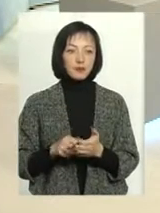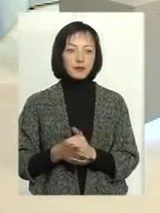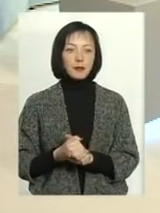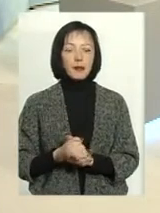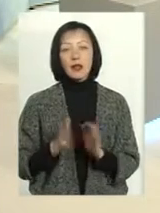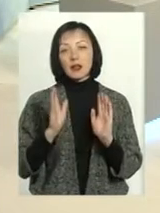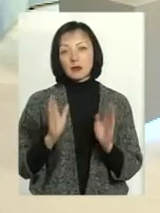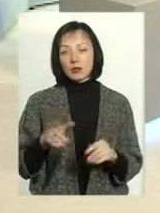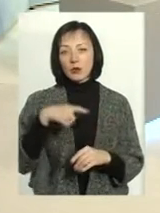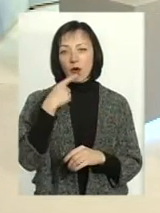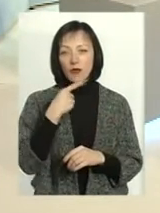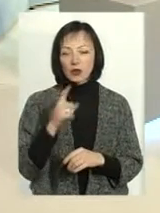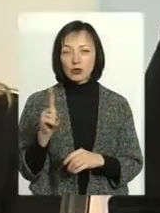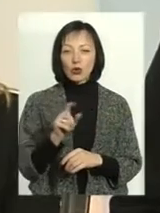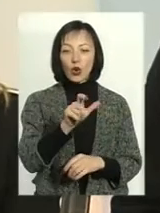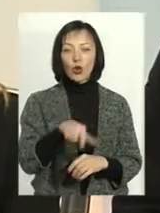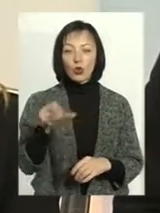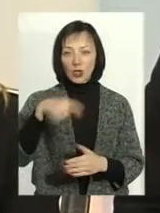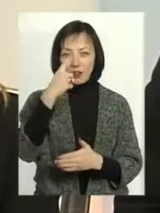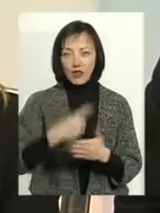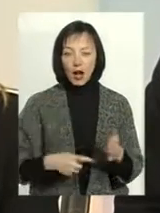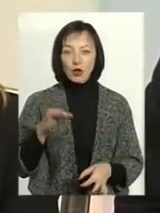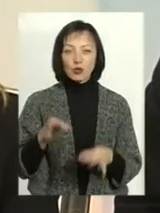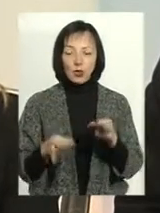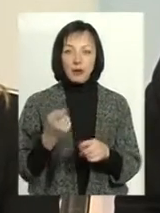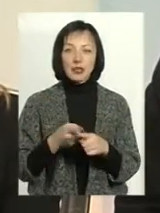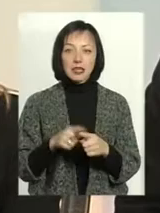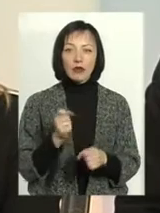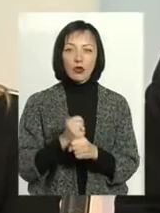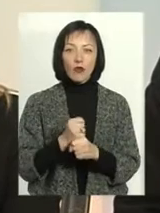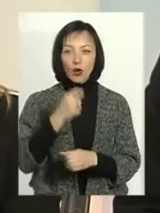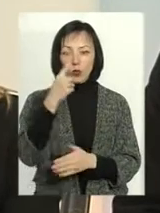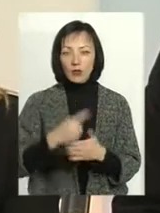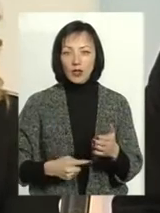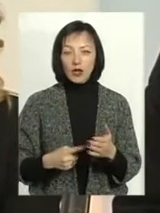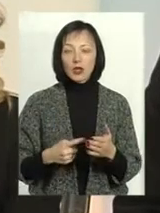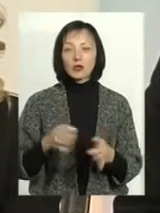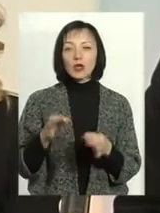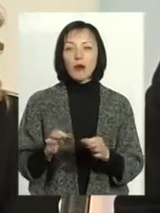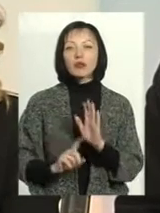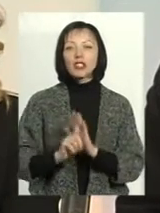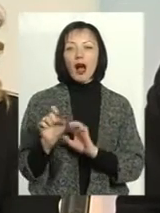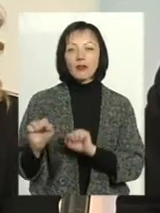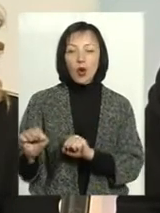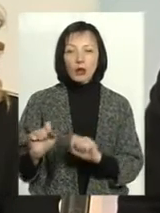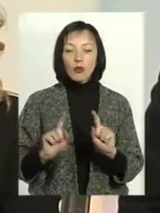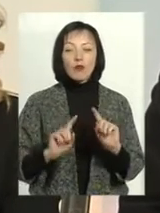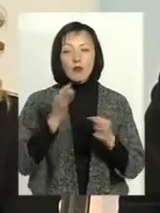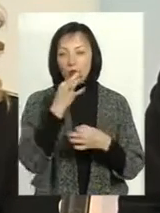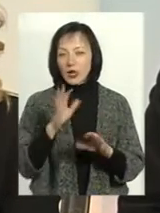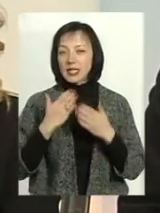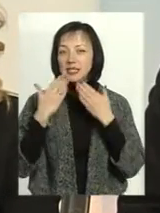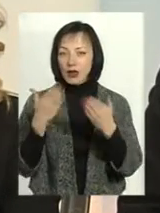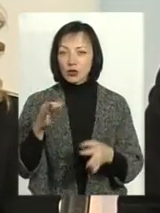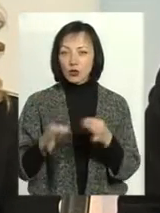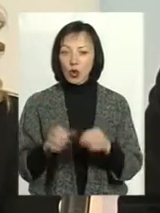Будемо казати, що люди довіряють судам, і ця робота довіри судам починається з адвоката. Тому що будь-яке звернення до суду починається з того,